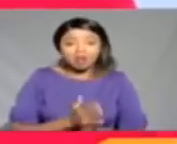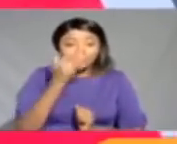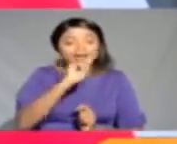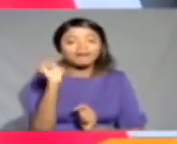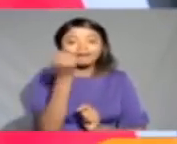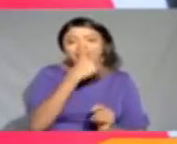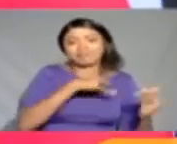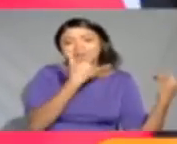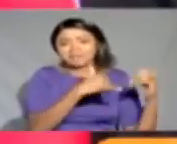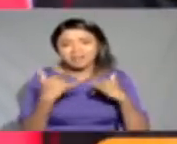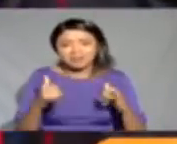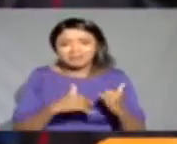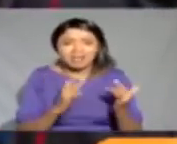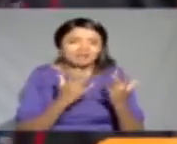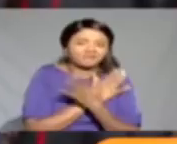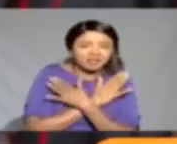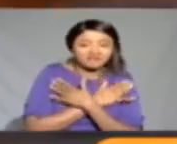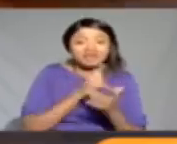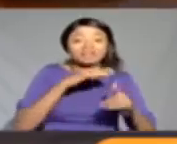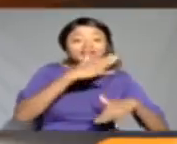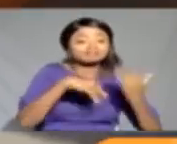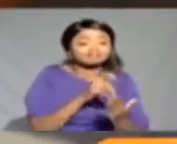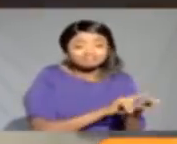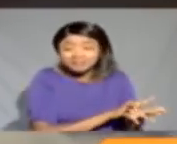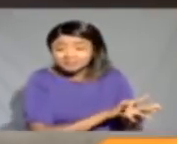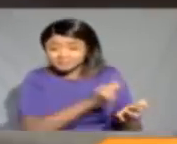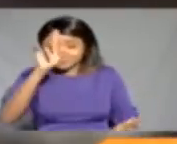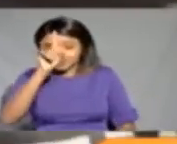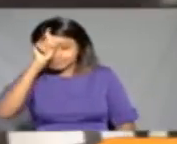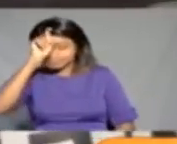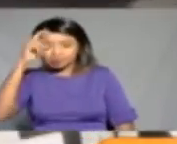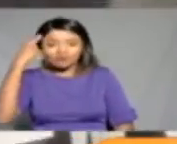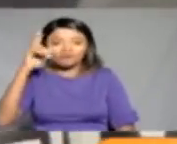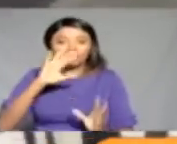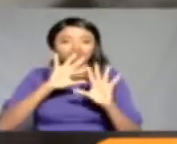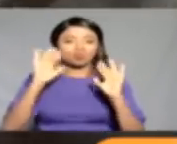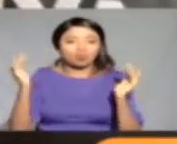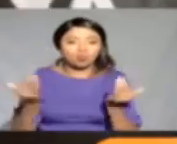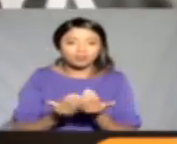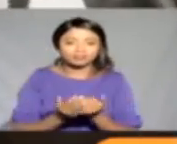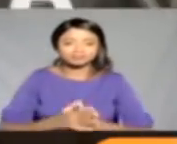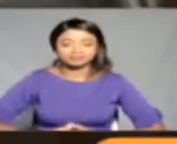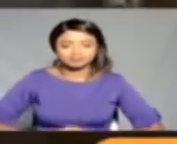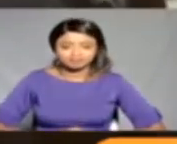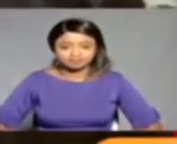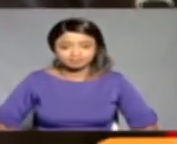za kirafiki kabla ya kuelekea Misri kwa mashindano ya kombe la mataifa bora barani Afrika.